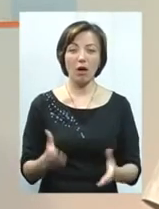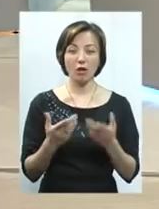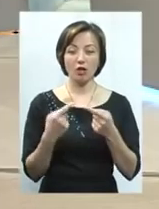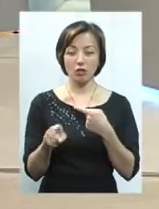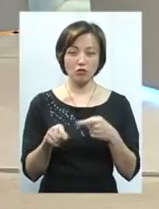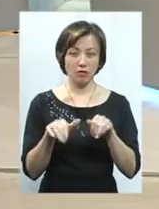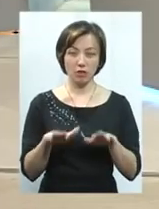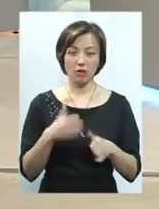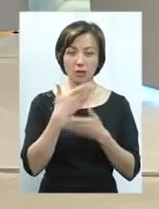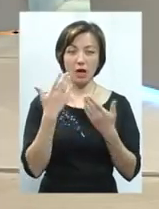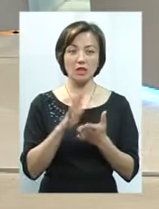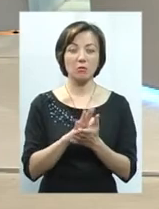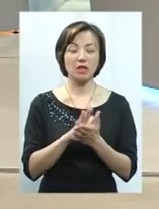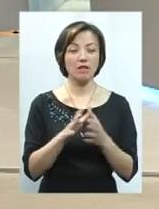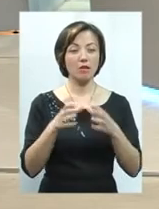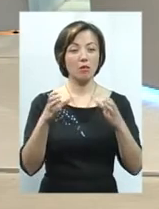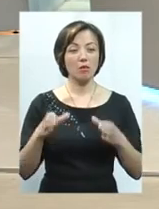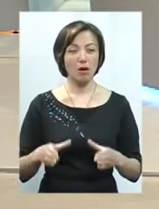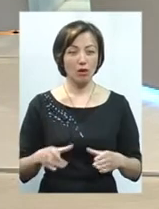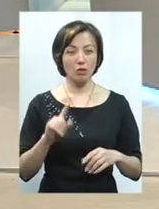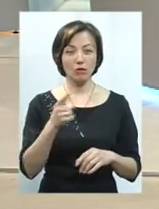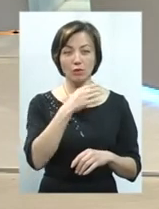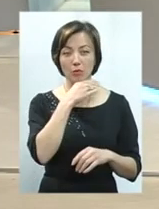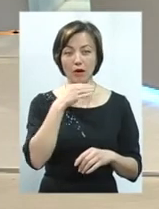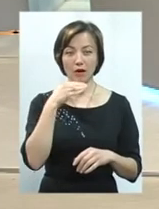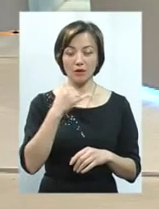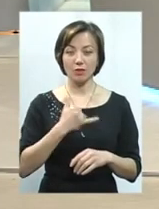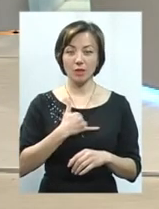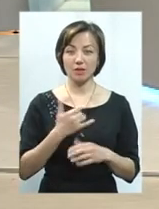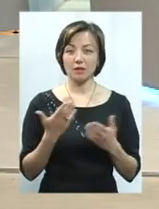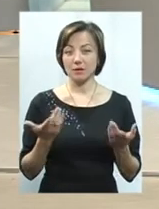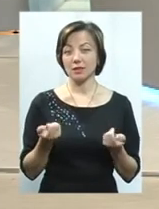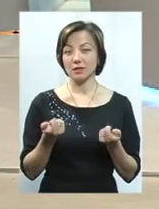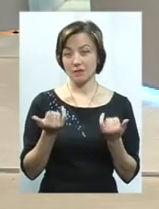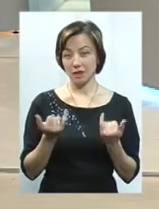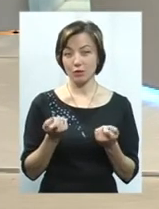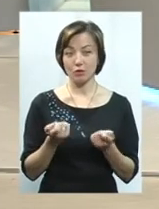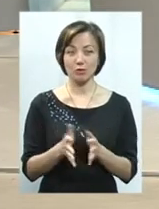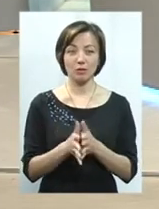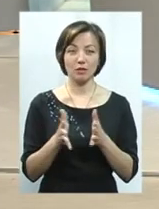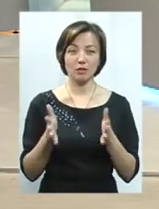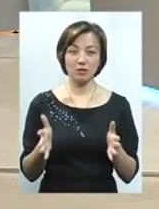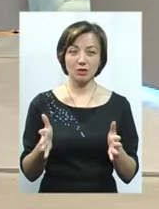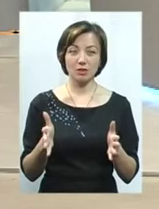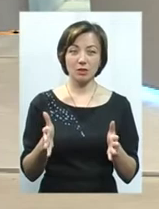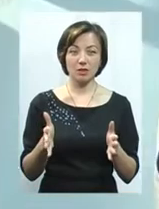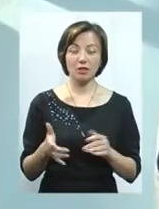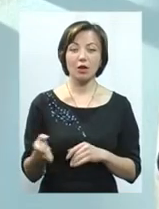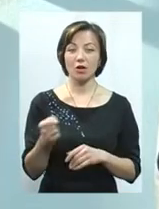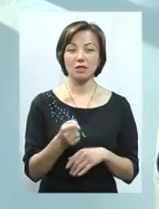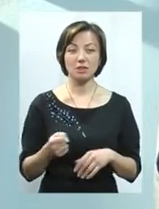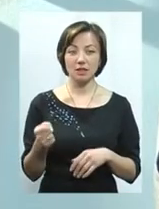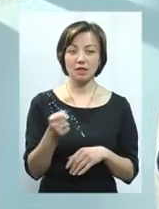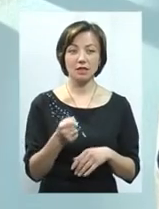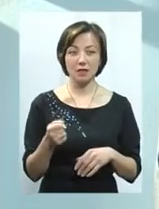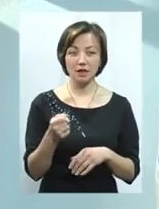Ну, а сміттєвих баків дуже багато у нас, так, щоб ми... Ну, в принципі, зараз їх треба носити по городі, це, щоб до сміттєвого баку